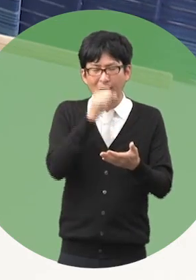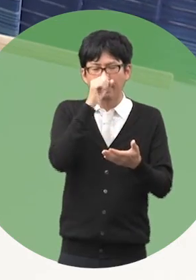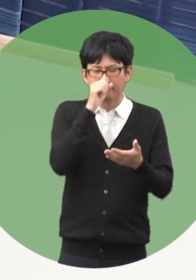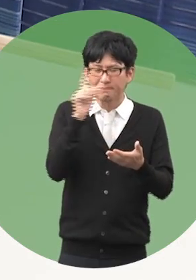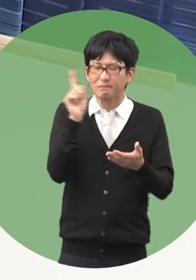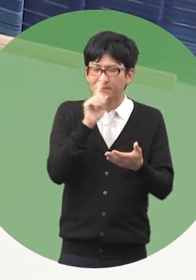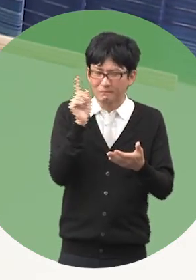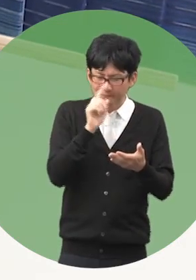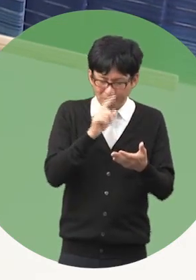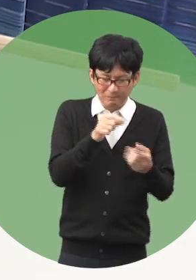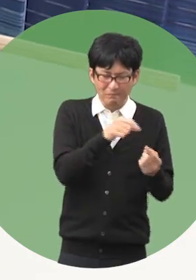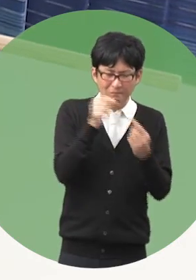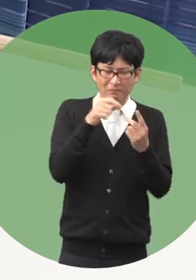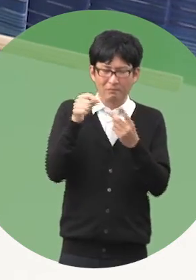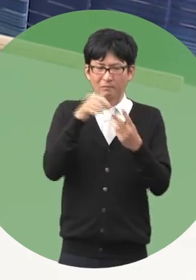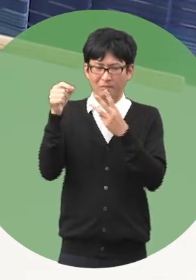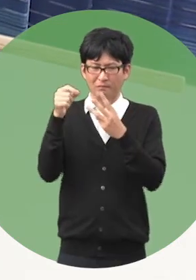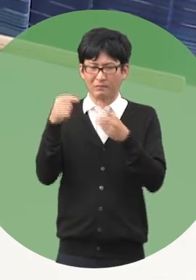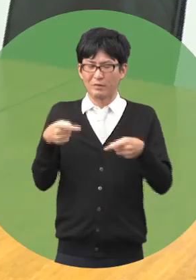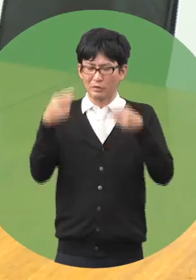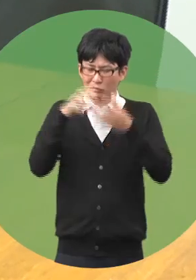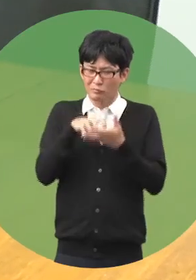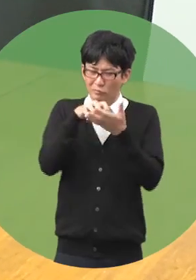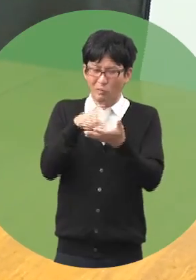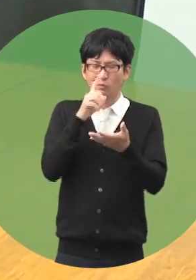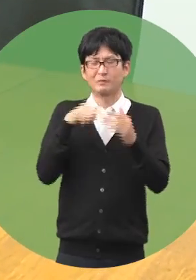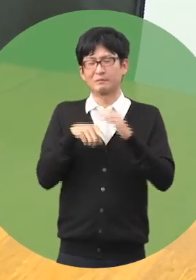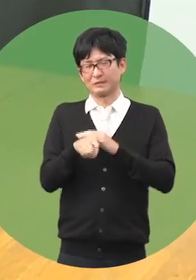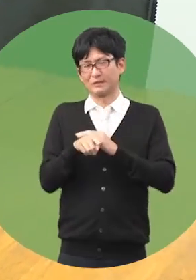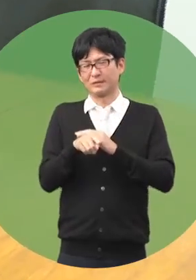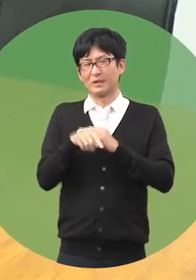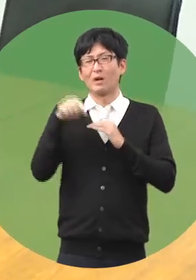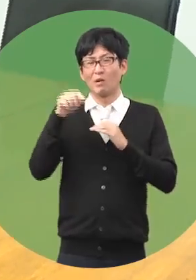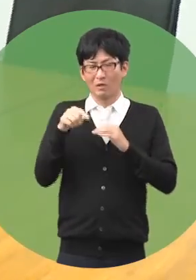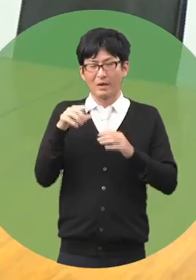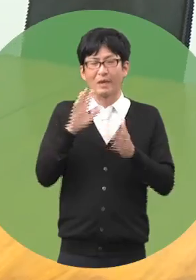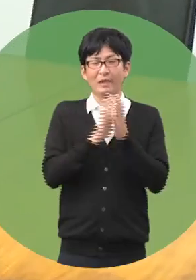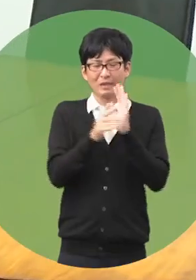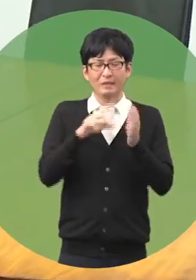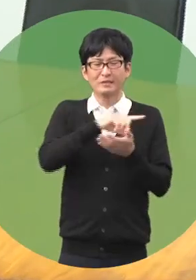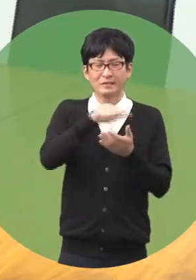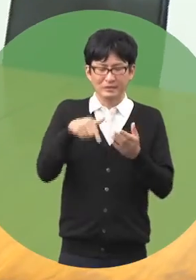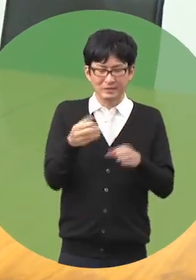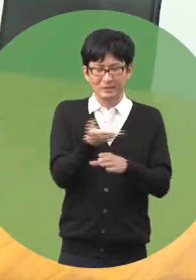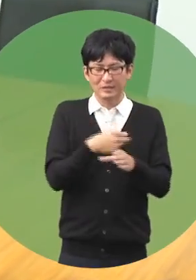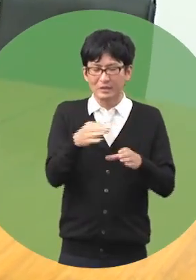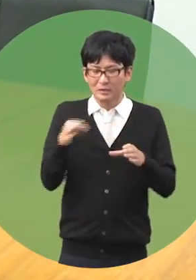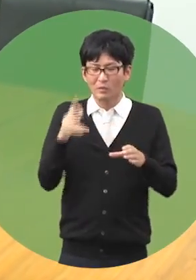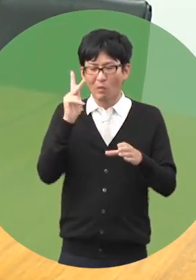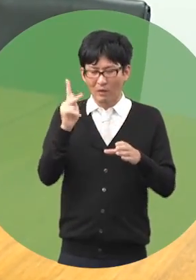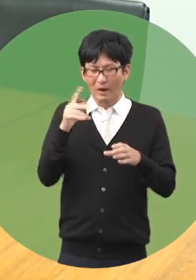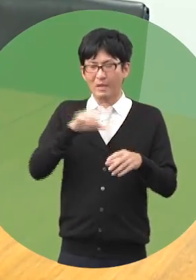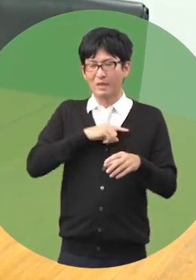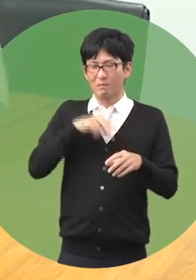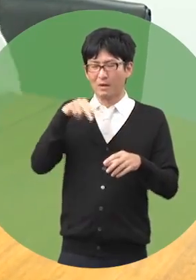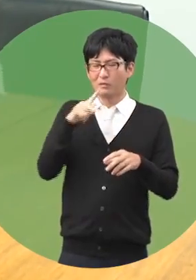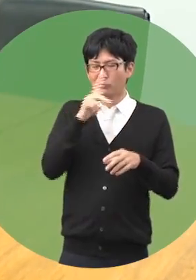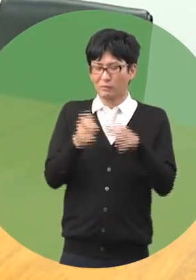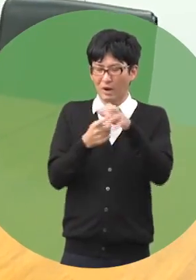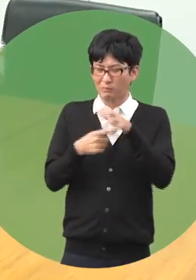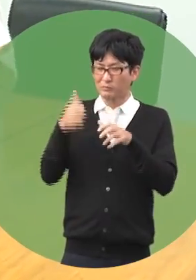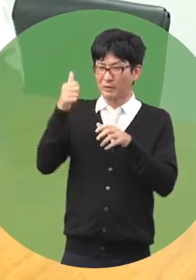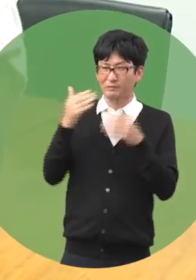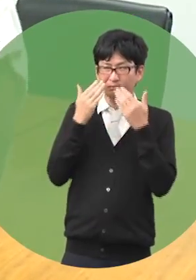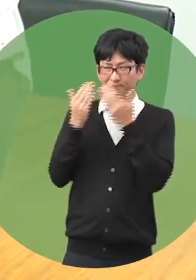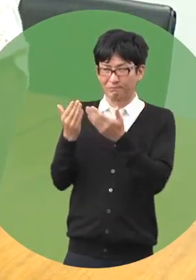3つの優秀賞を決めています。ここで県地域離島課の菅村さんに伺います。菅村さ